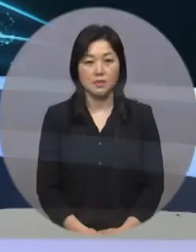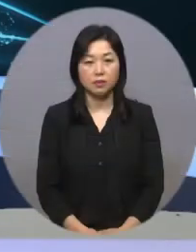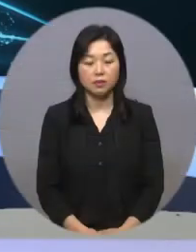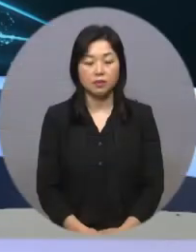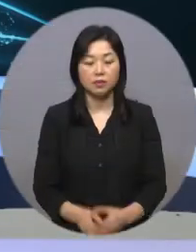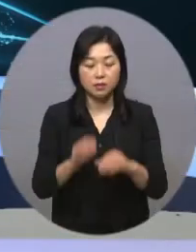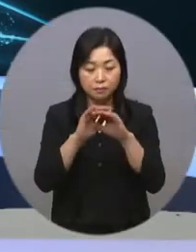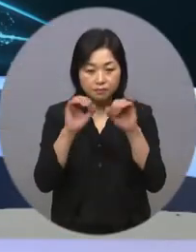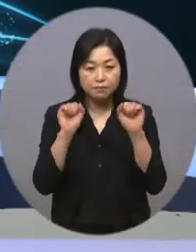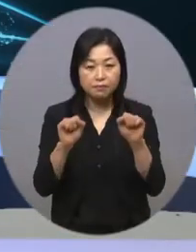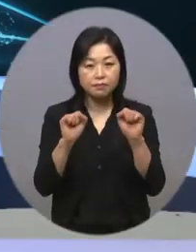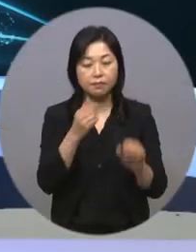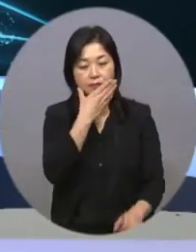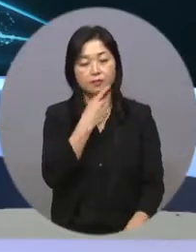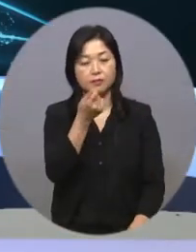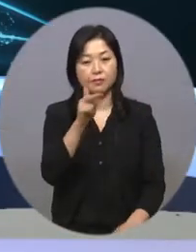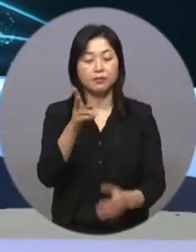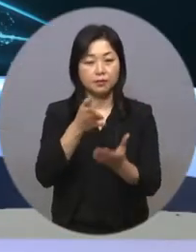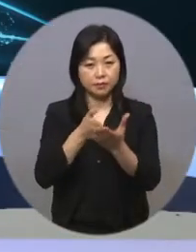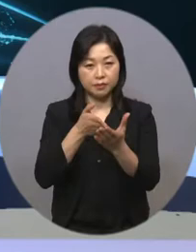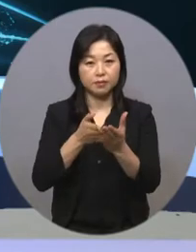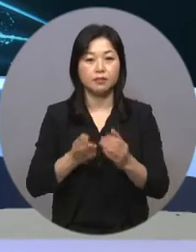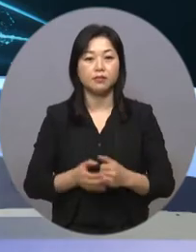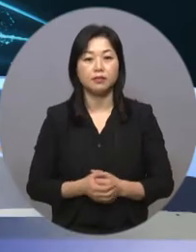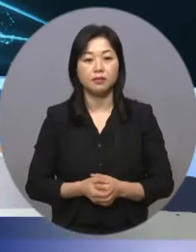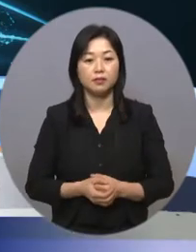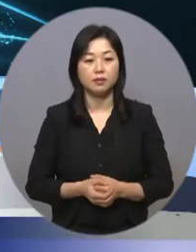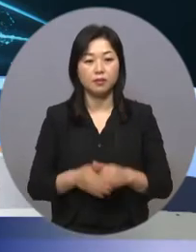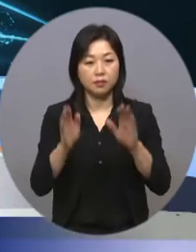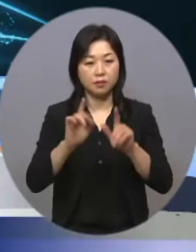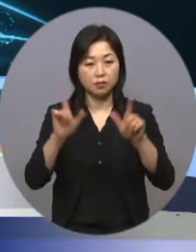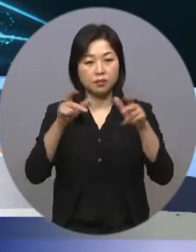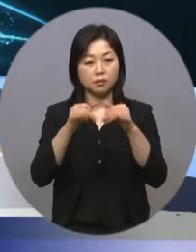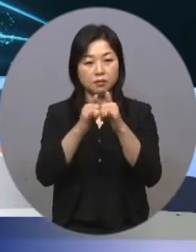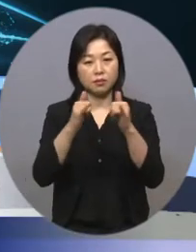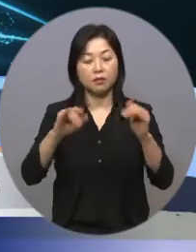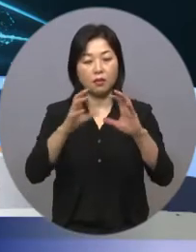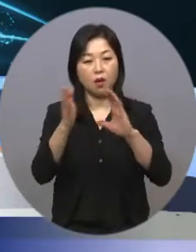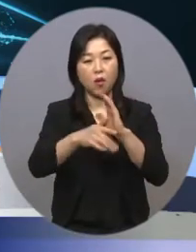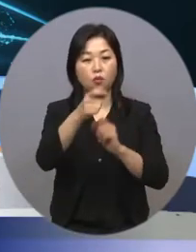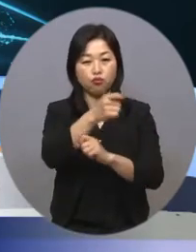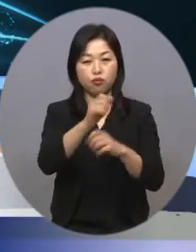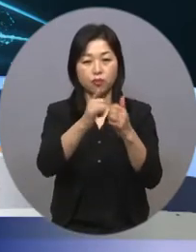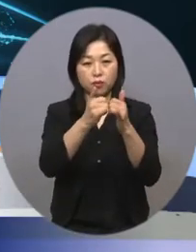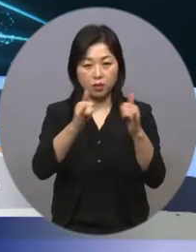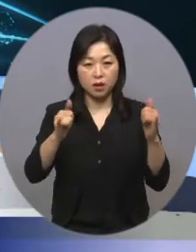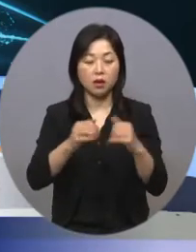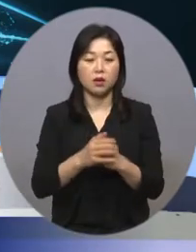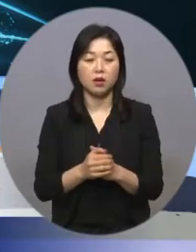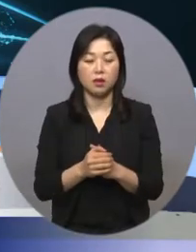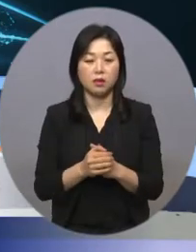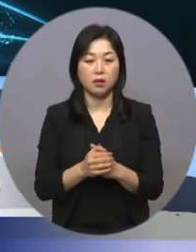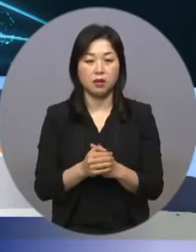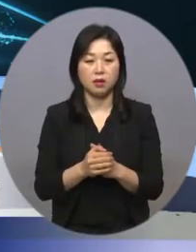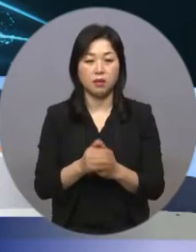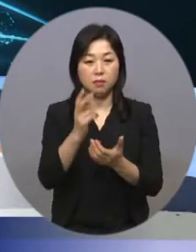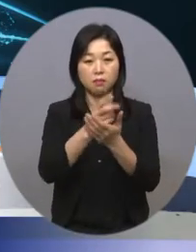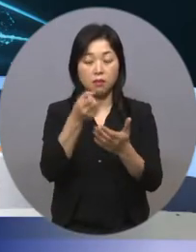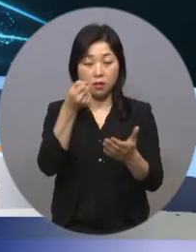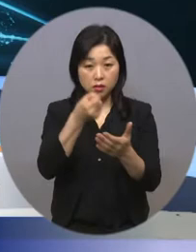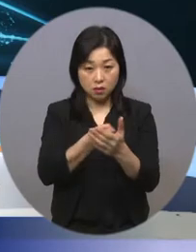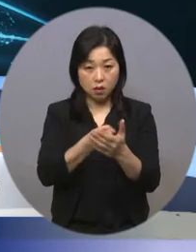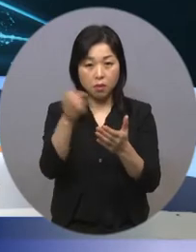시청자 여러분 안녕하십니까 복지 캐빈 웃습니다 올해 장애인 국가 공무원 인원을 법정 의무 고용 비율의 2배